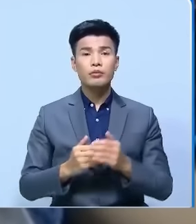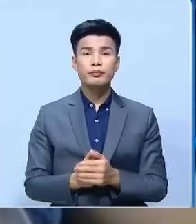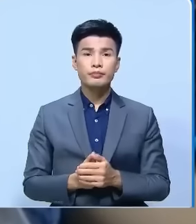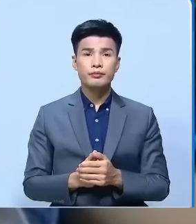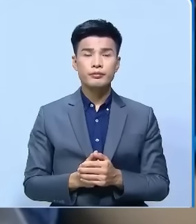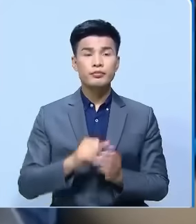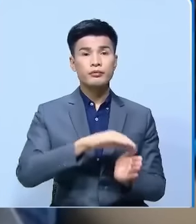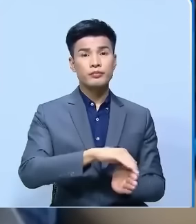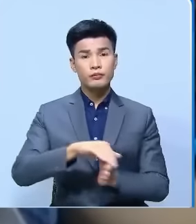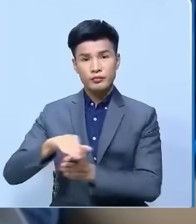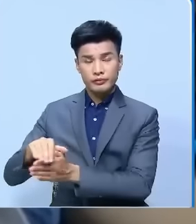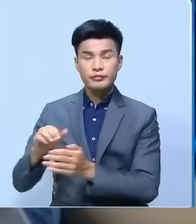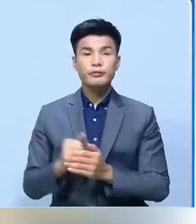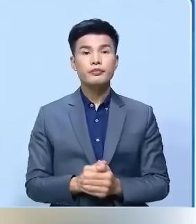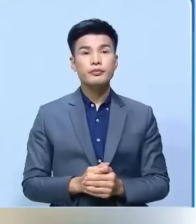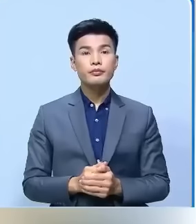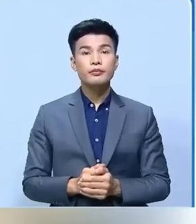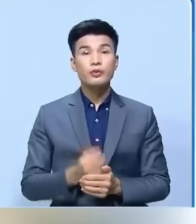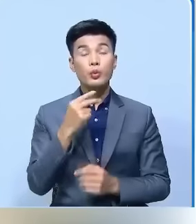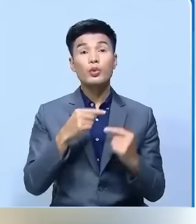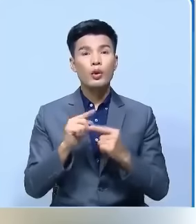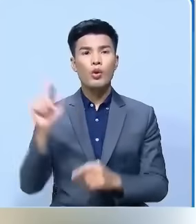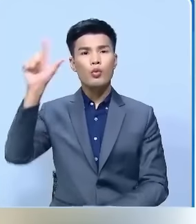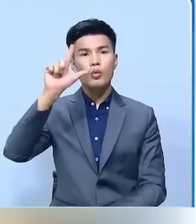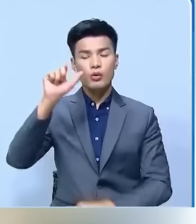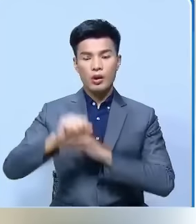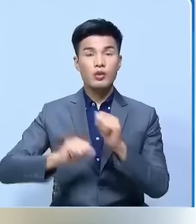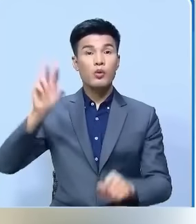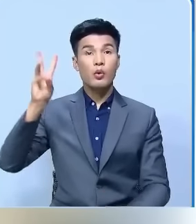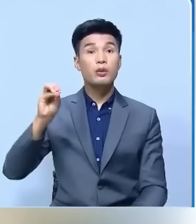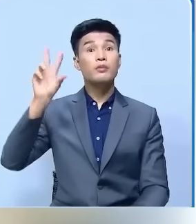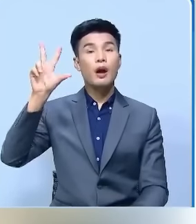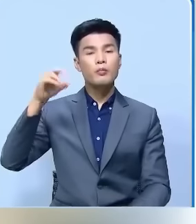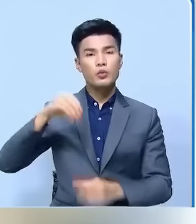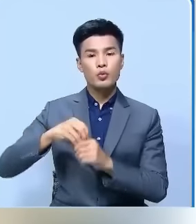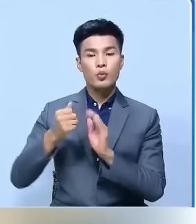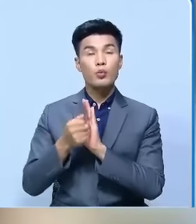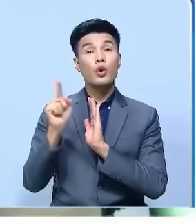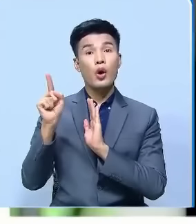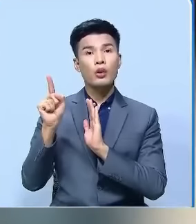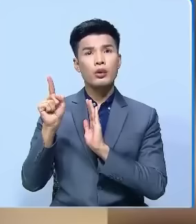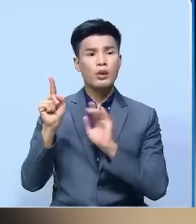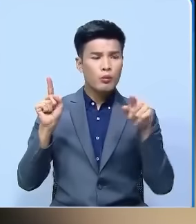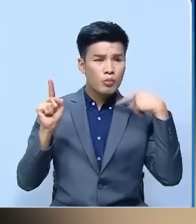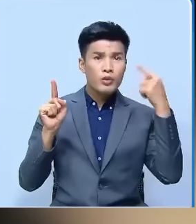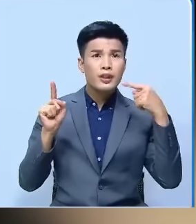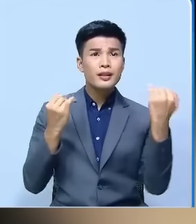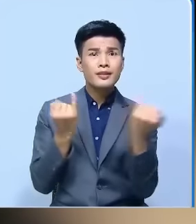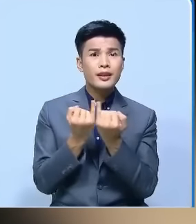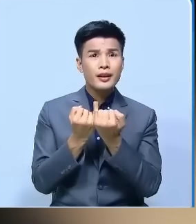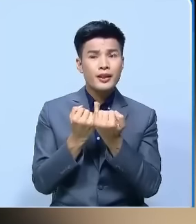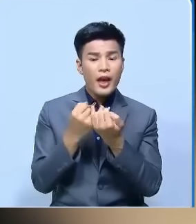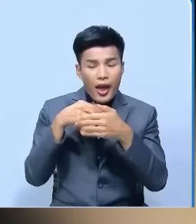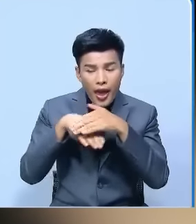ดูอีก 1เรื่องค่ะอันนี้เป็นเรื่องของลุงลุงเนี่ยอายุ 63ปีอยู่ที่อุดรธานีถูกสาวคนสนิทแอบ